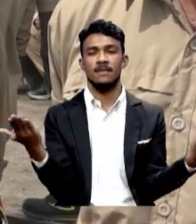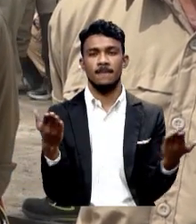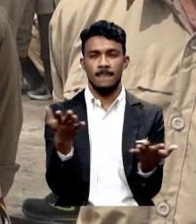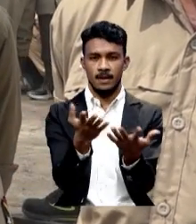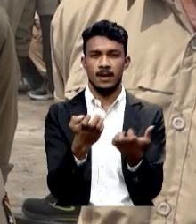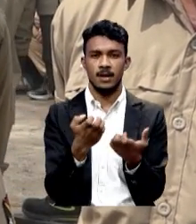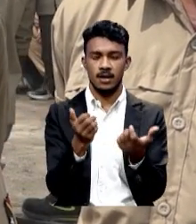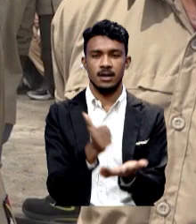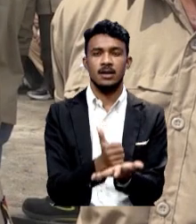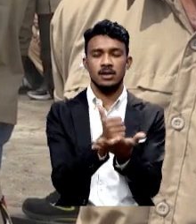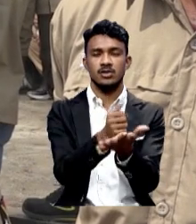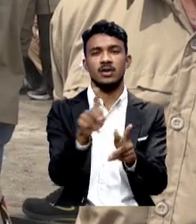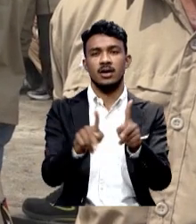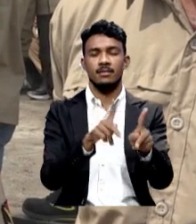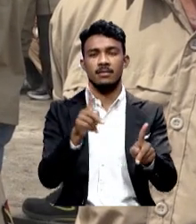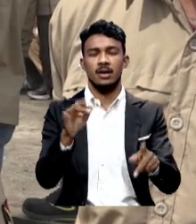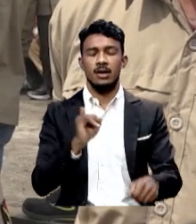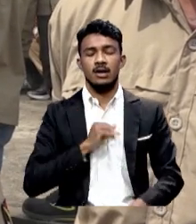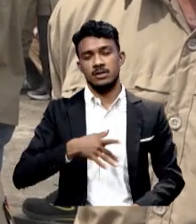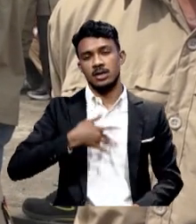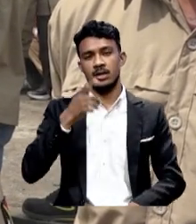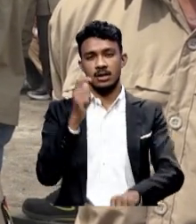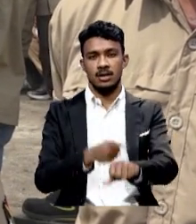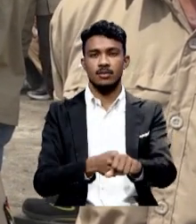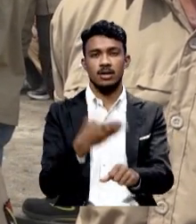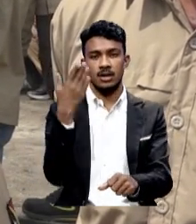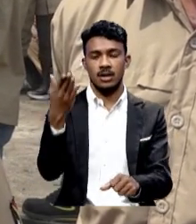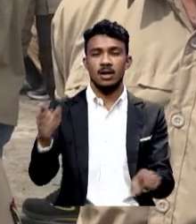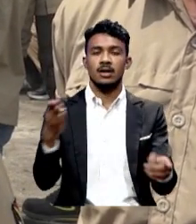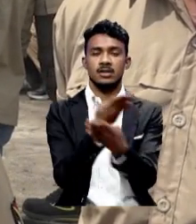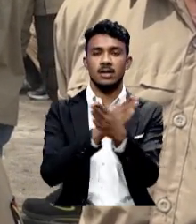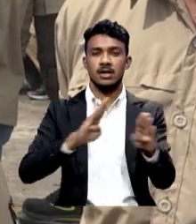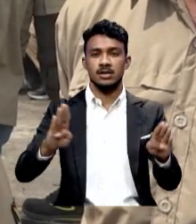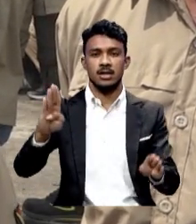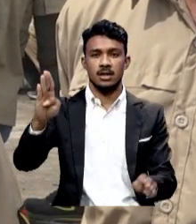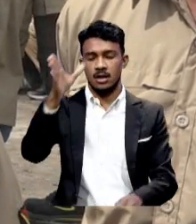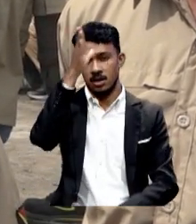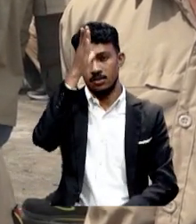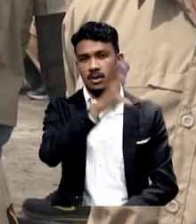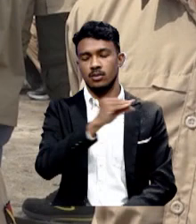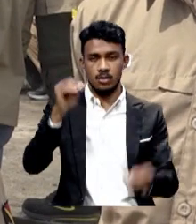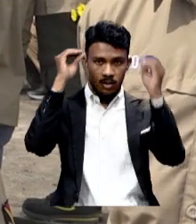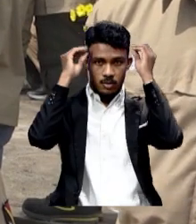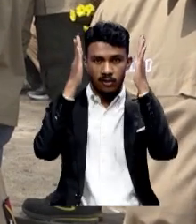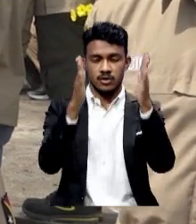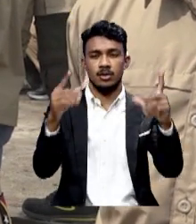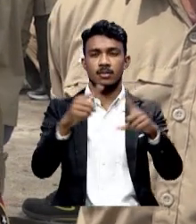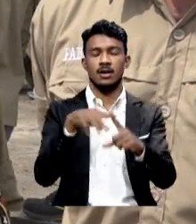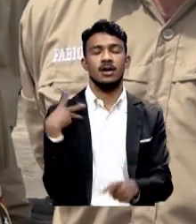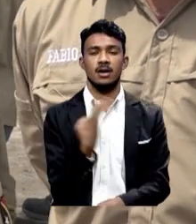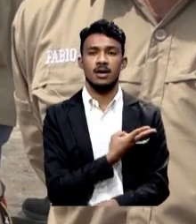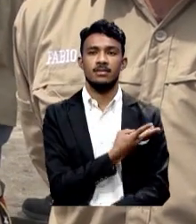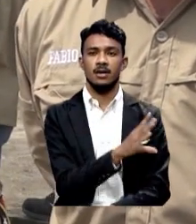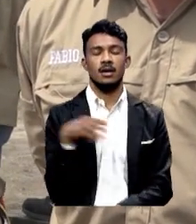ema. Au senti durante ne, nia sai amang nomos profesor ma ami, ne duni